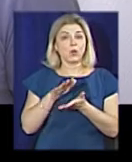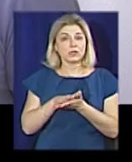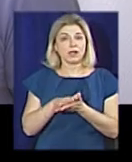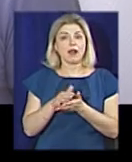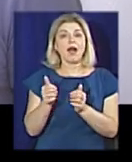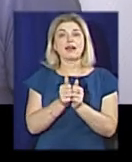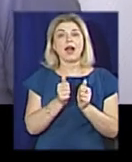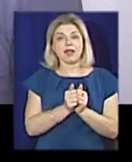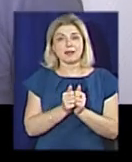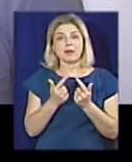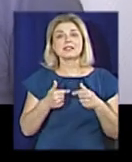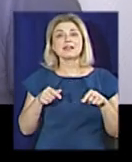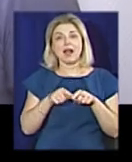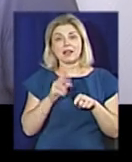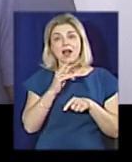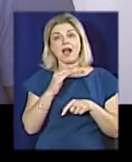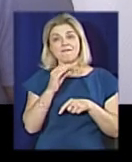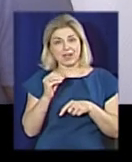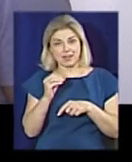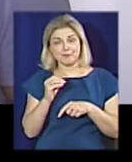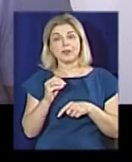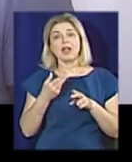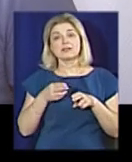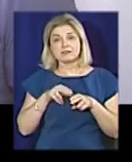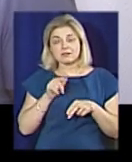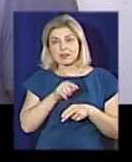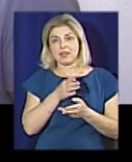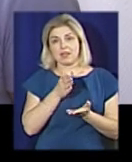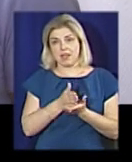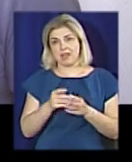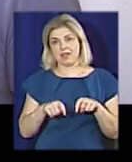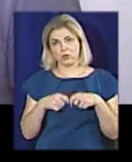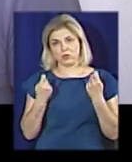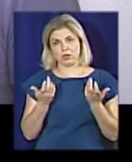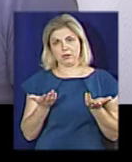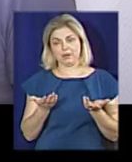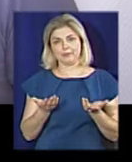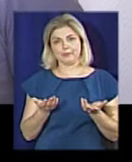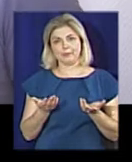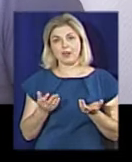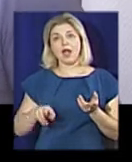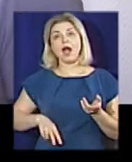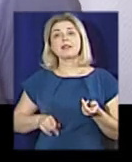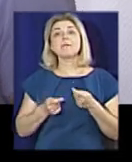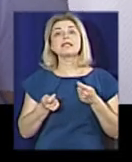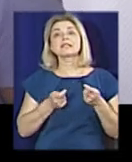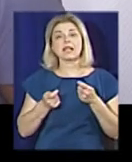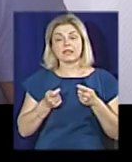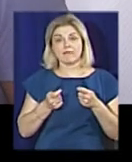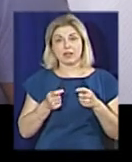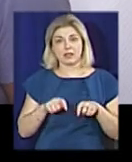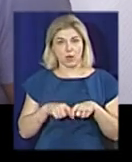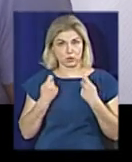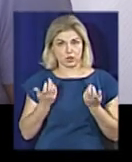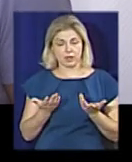прилеглими закладами харчування – це є порушенням, ну, адміністративним порушенням.